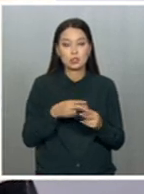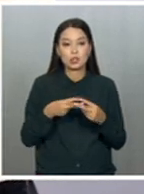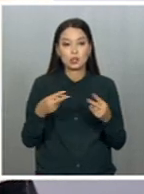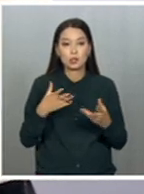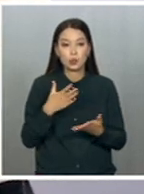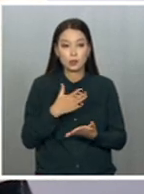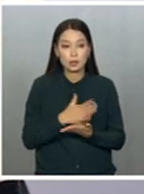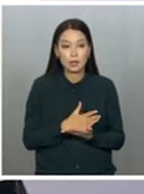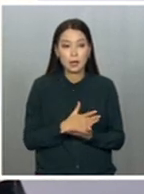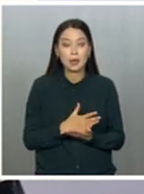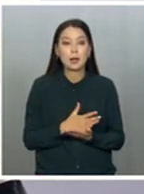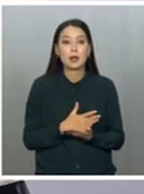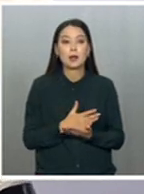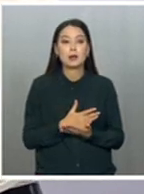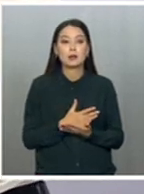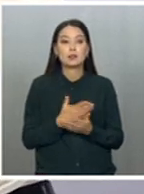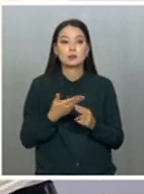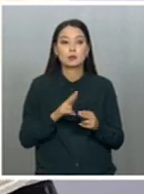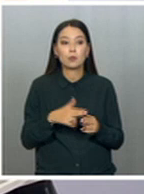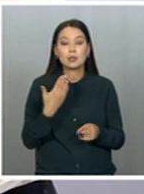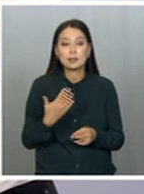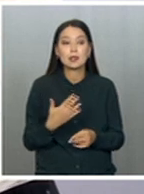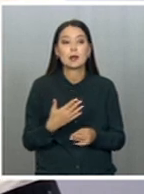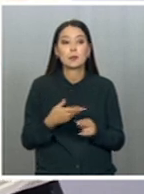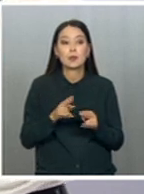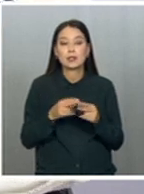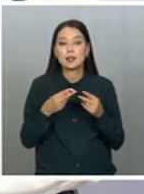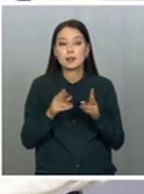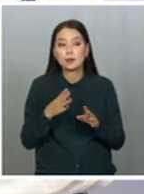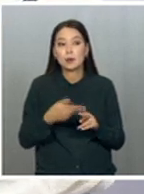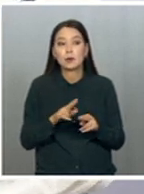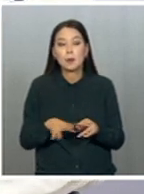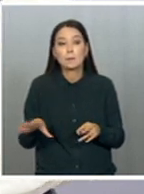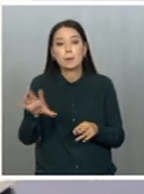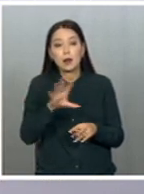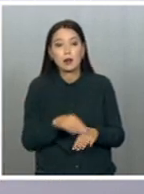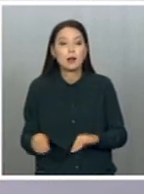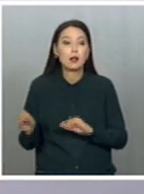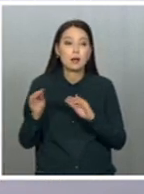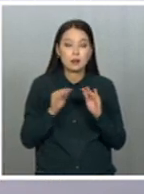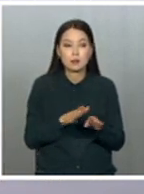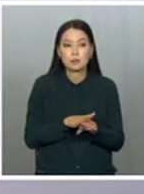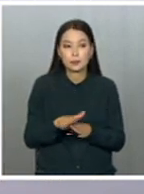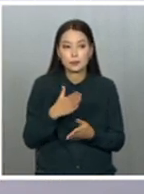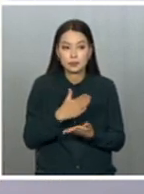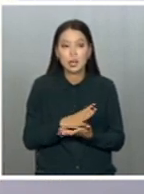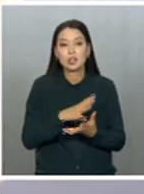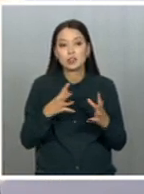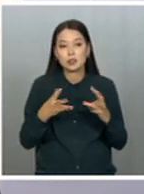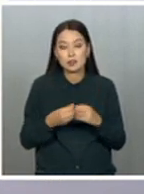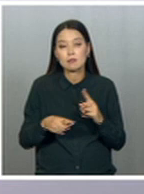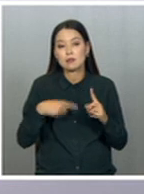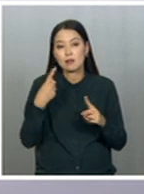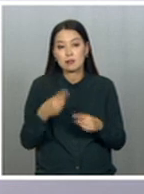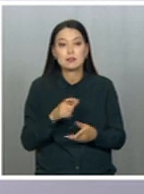Енді B-ны 0-ге тең емес деп, берілген теңдеуді барлығын B-ға бөліп жіберейік. Нәтижесінде келесі